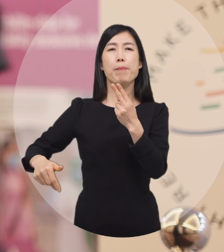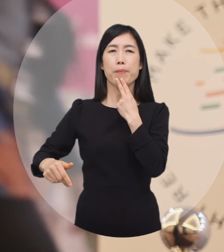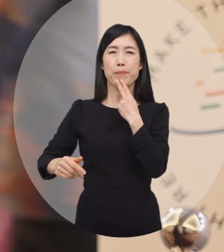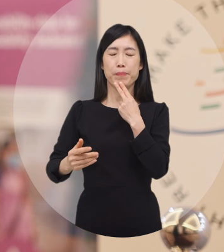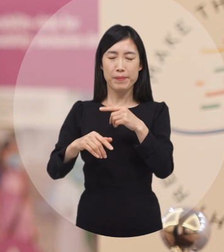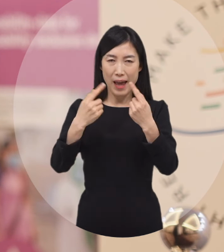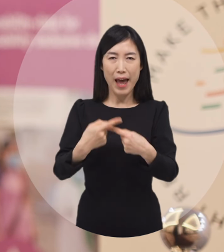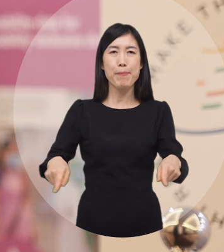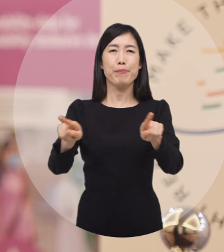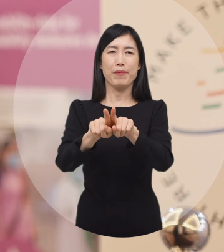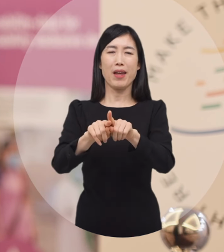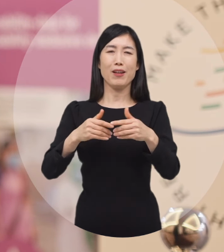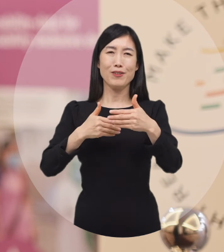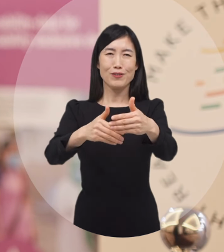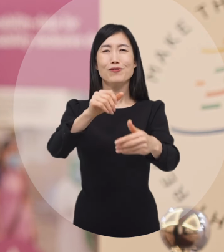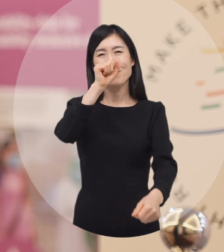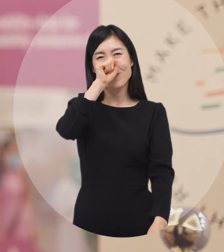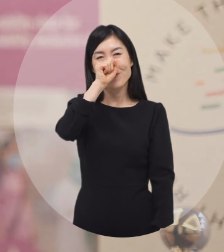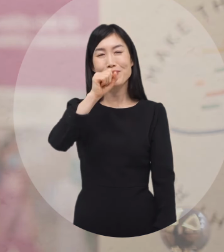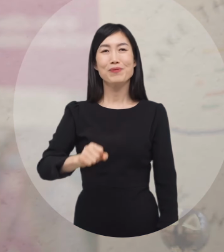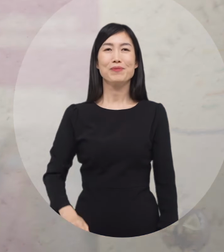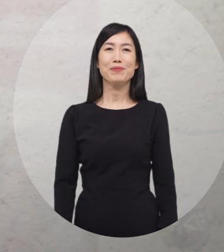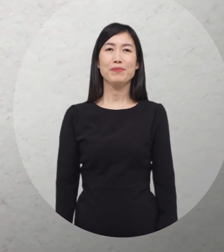sure there's no one left behind.